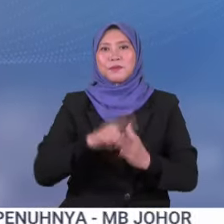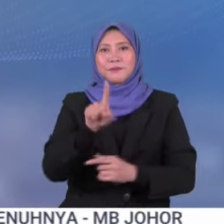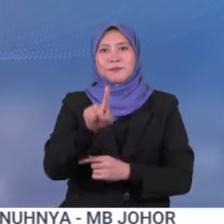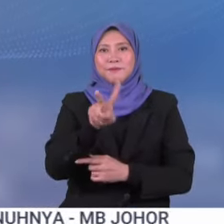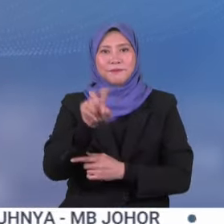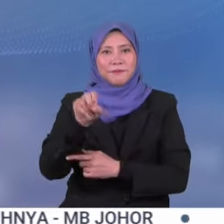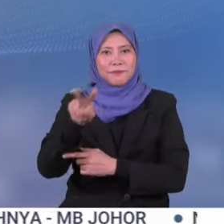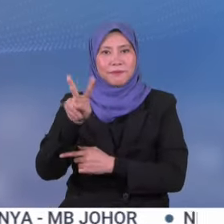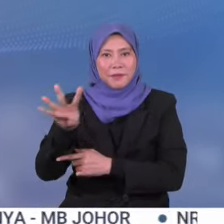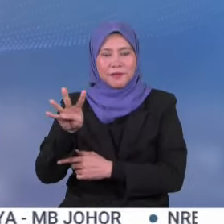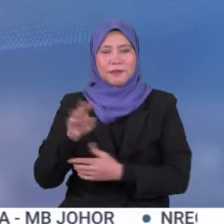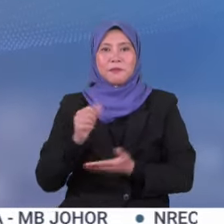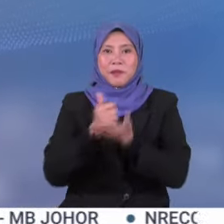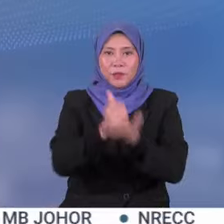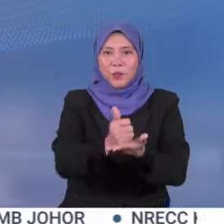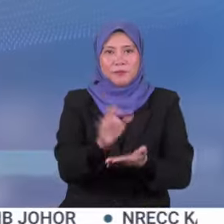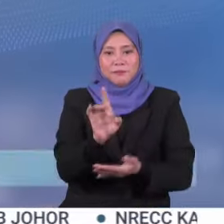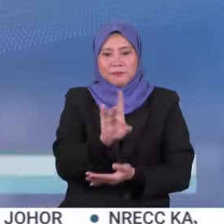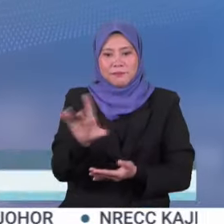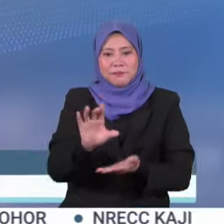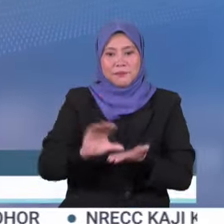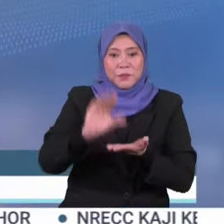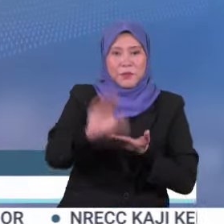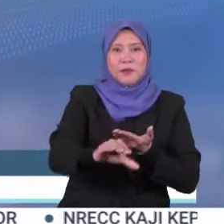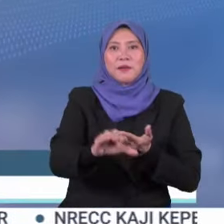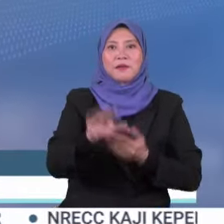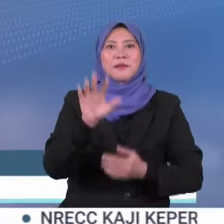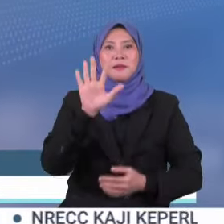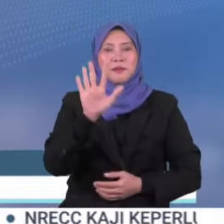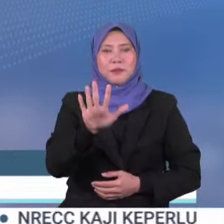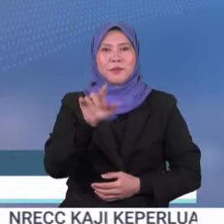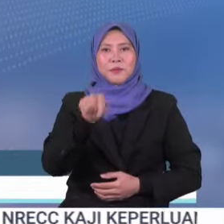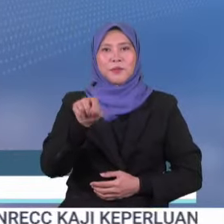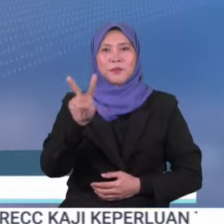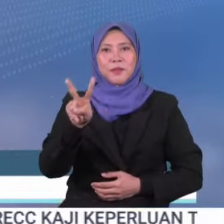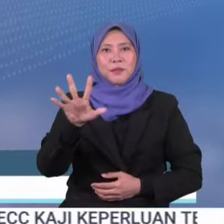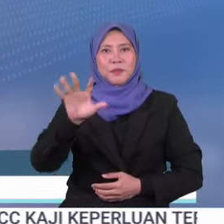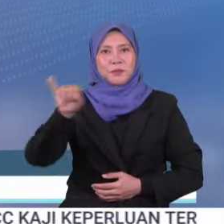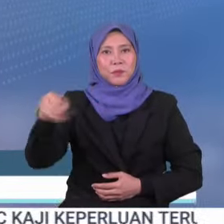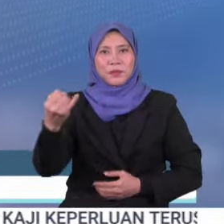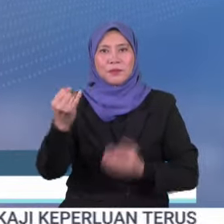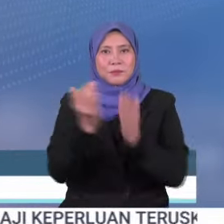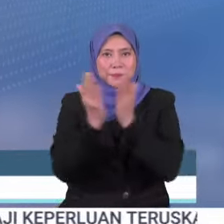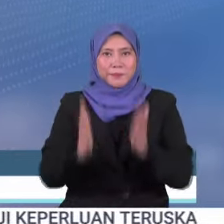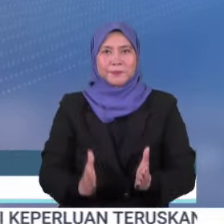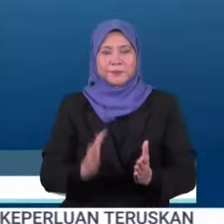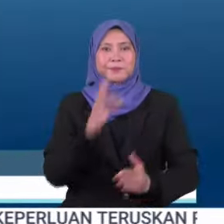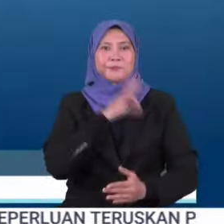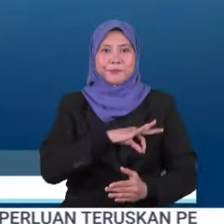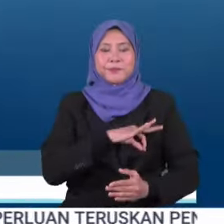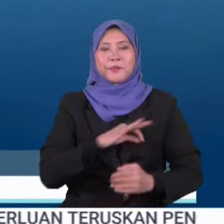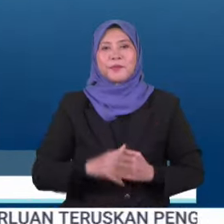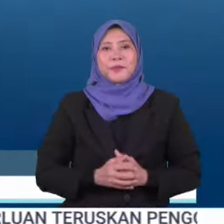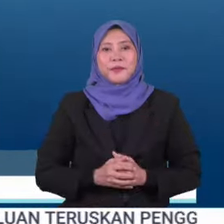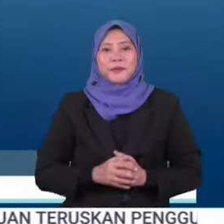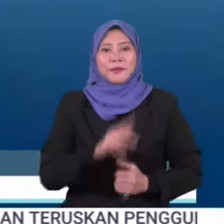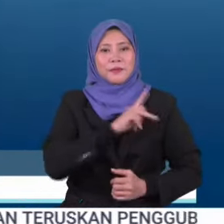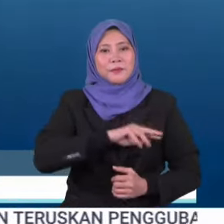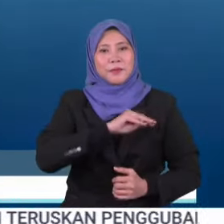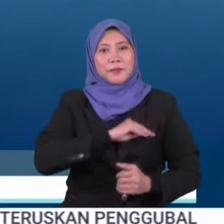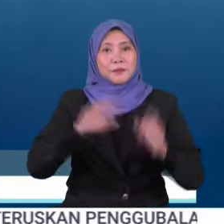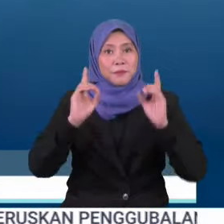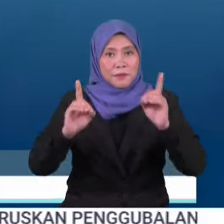2024 bantuan sekali bayar itu memberi manfaat kepada 5.25 juta murid menerusi satu kenyataan Kementerian